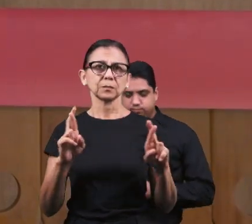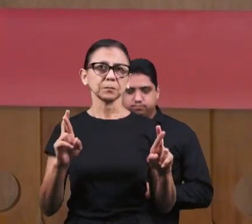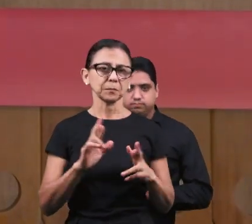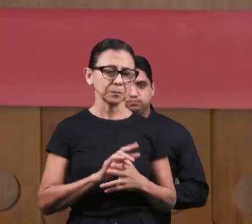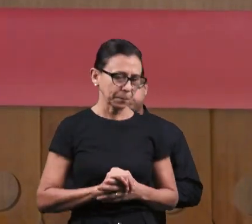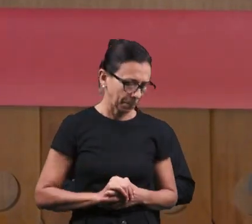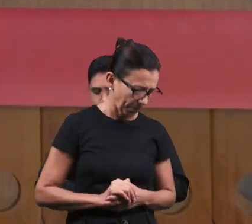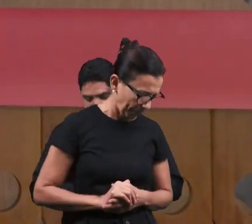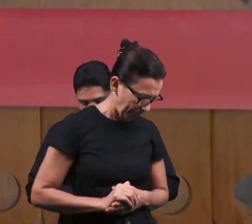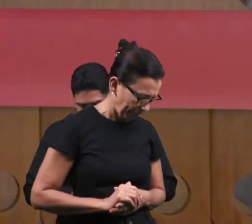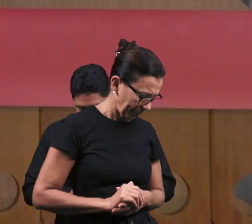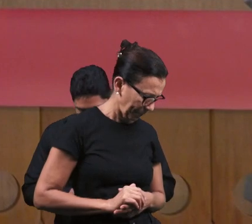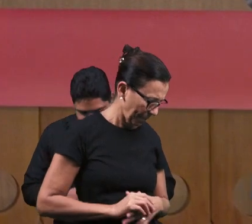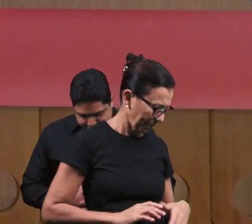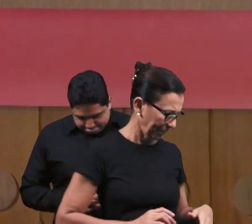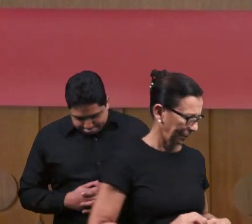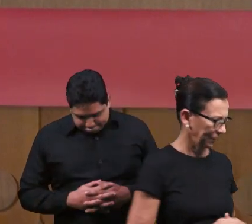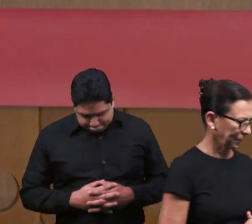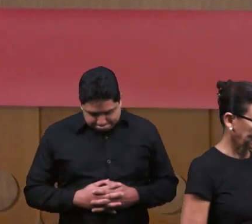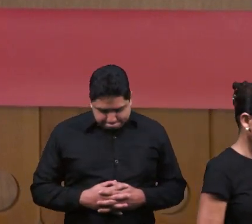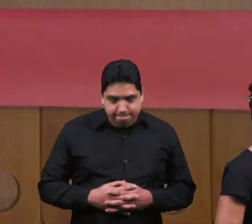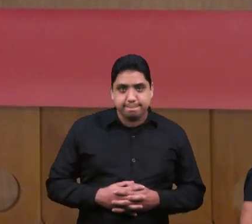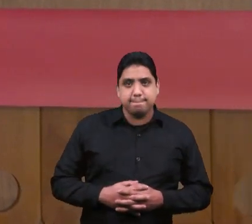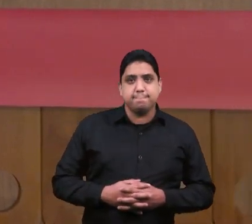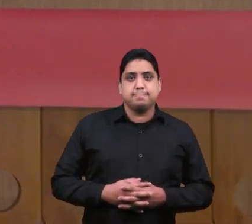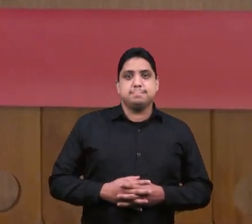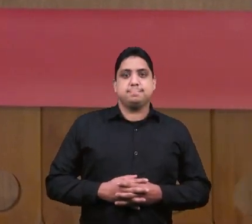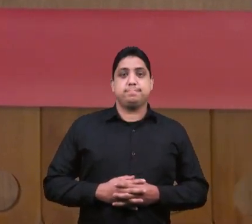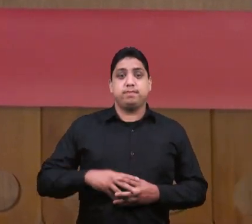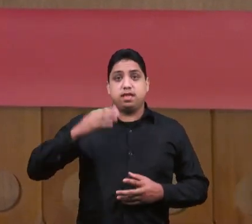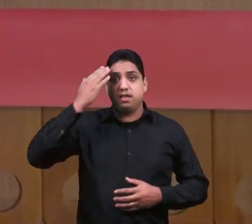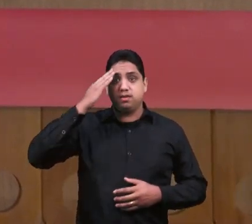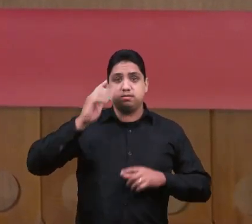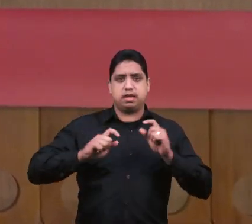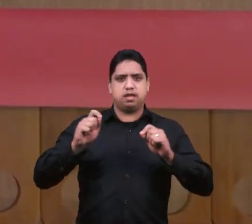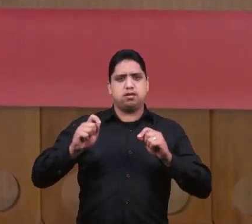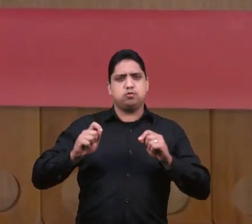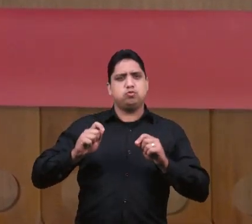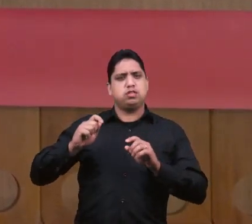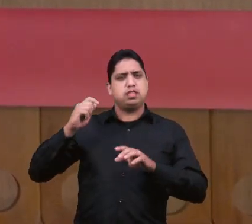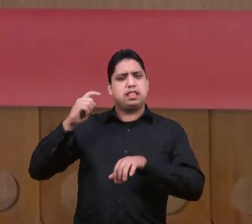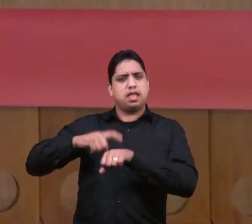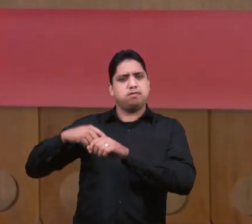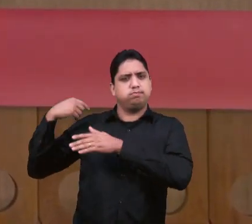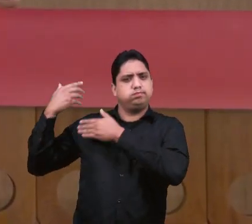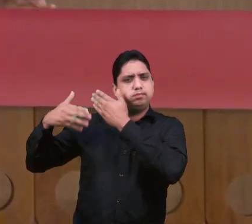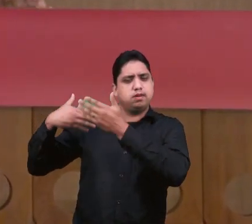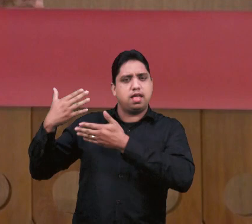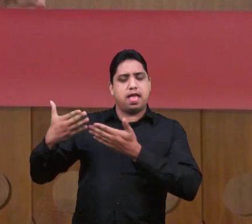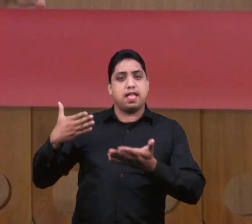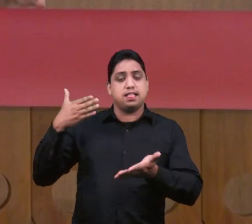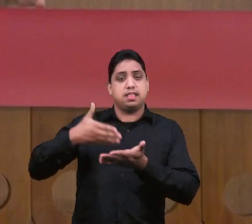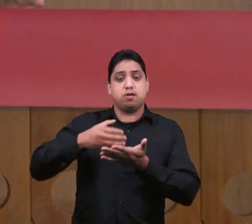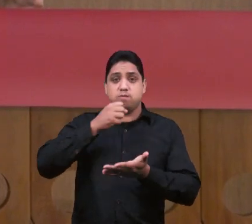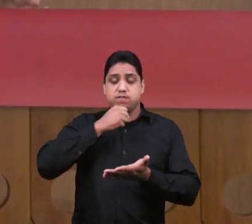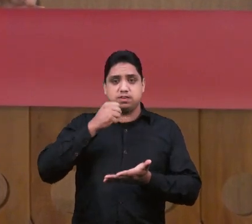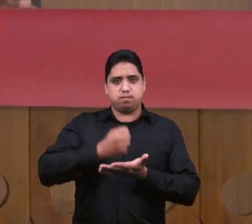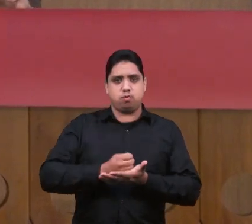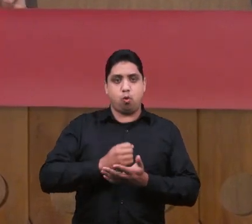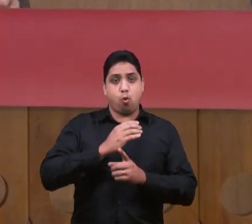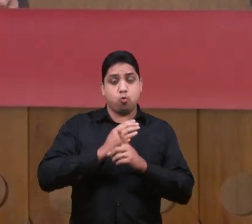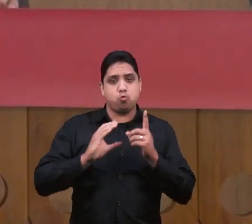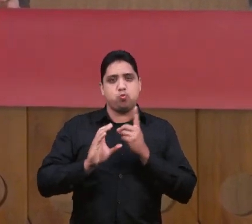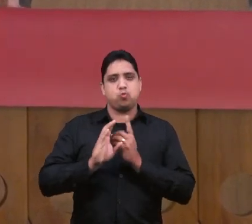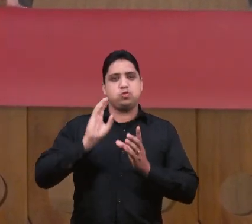vous allez comprendre que pendant tous les siècles, en allant jusqu'à l'Ancien Testament, le culte à